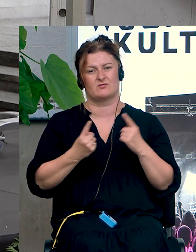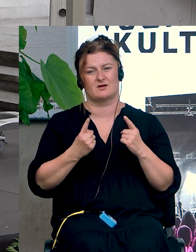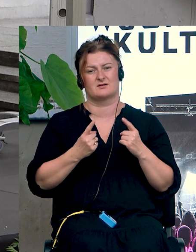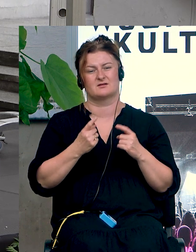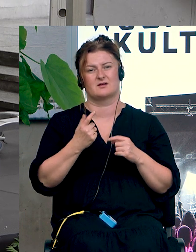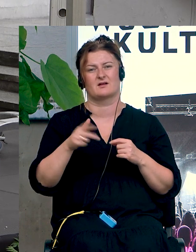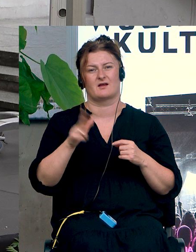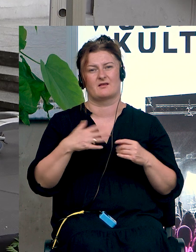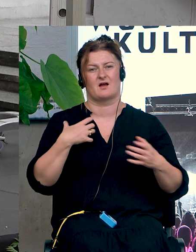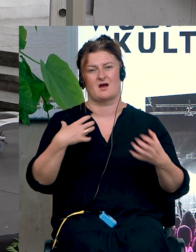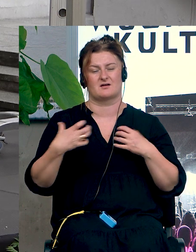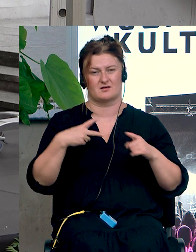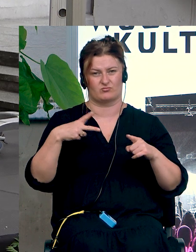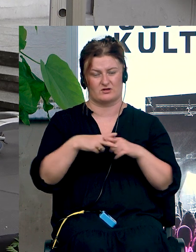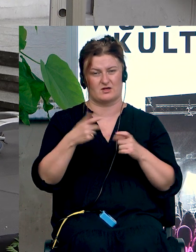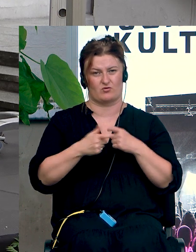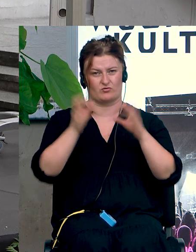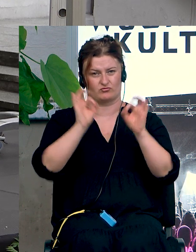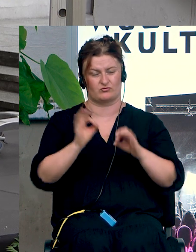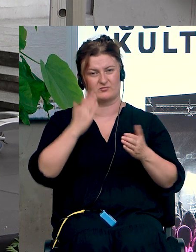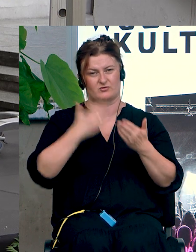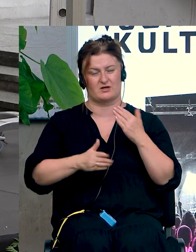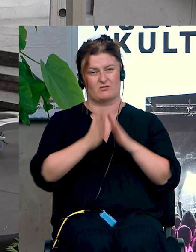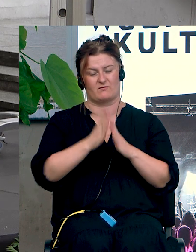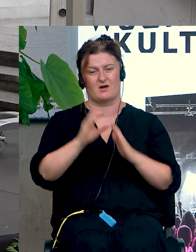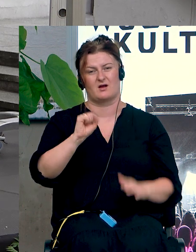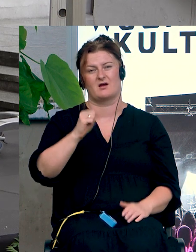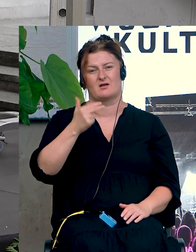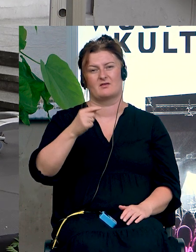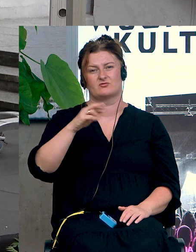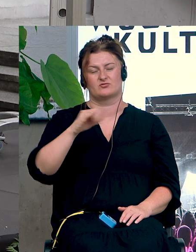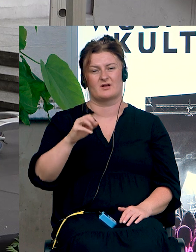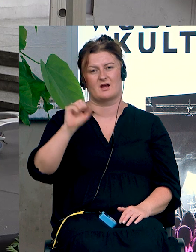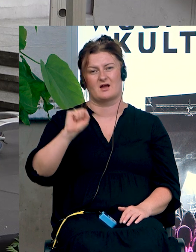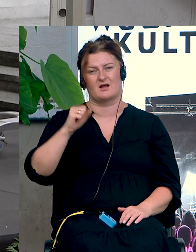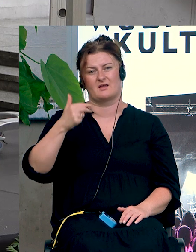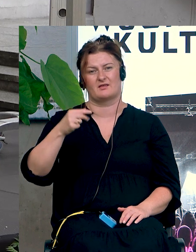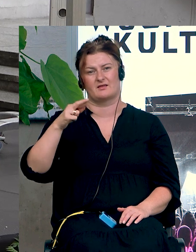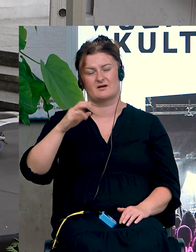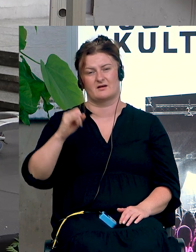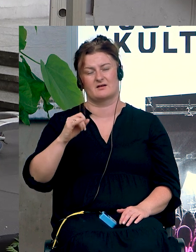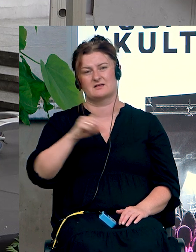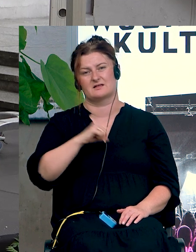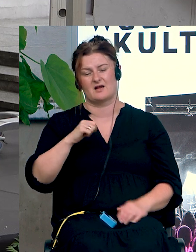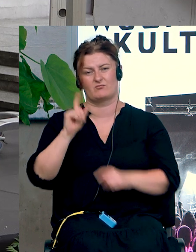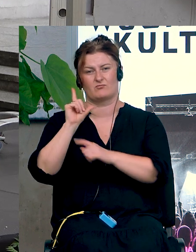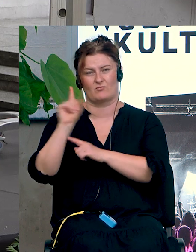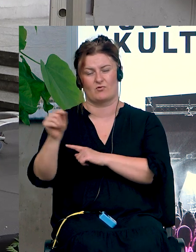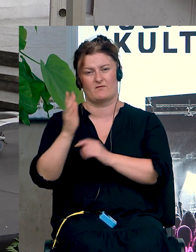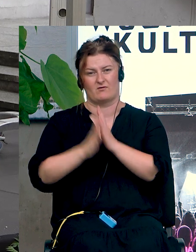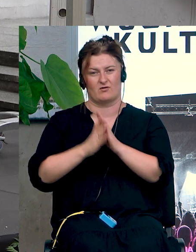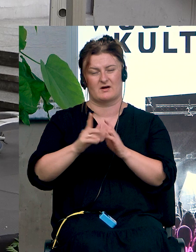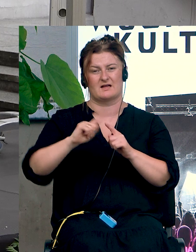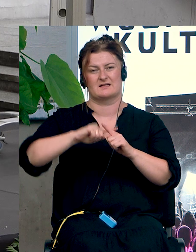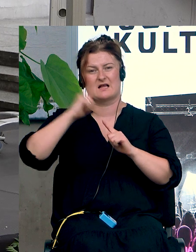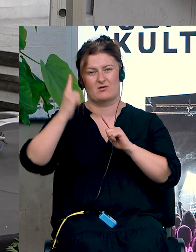którym artysta przestaje robić sztukę, przegrał wojnę. Andrzej poszedł później, sam się zgłosił na front, spędził cały rok w